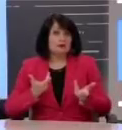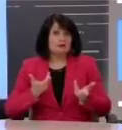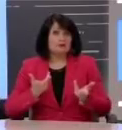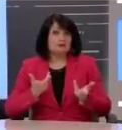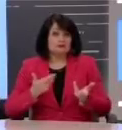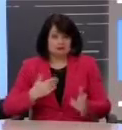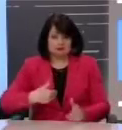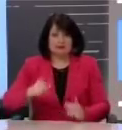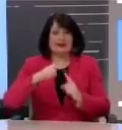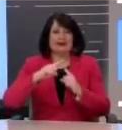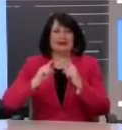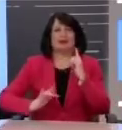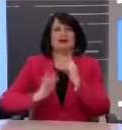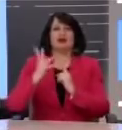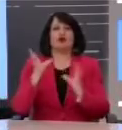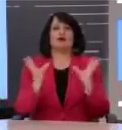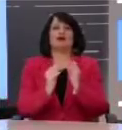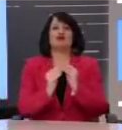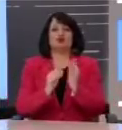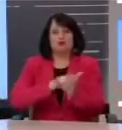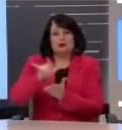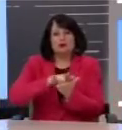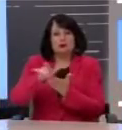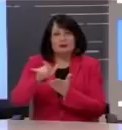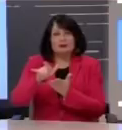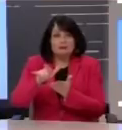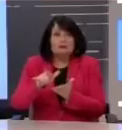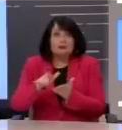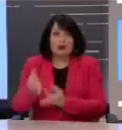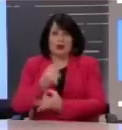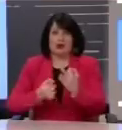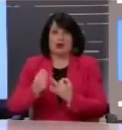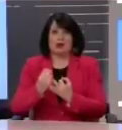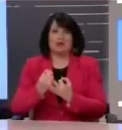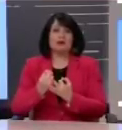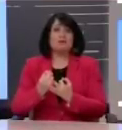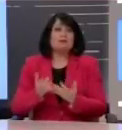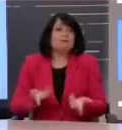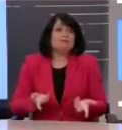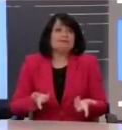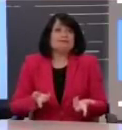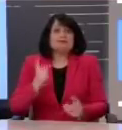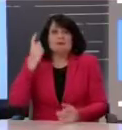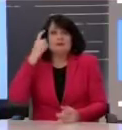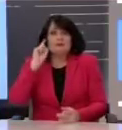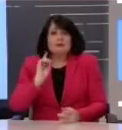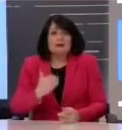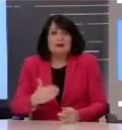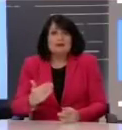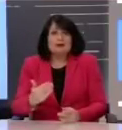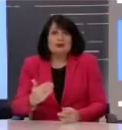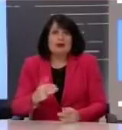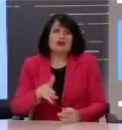εξέλιξης της τεχνολογίας των εξοπλισμών των αεροσκαφών καθίσταται αβέβαιη ή ακόμα και